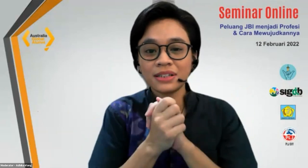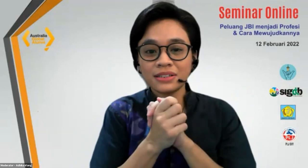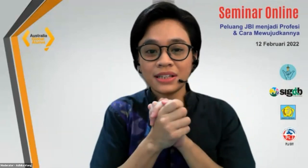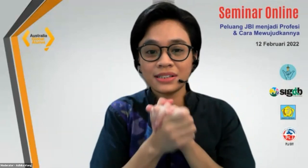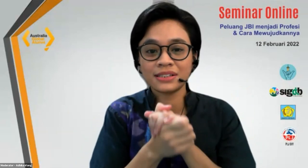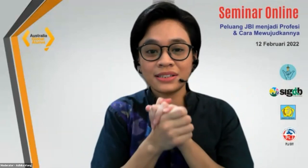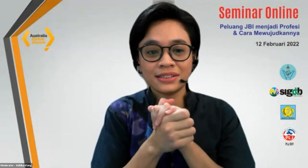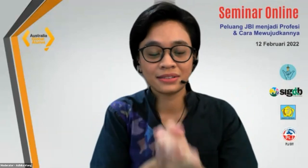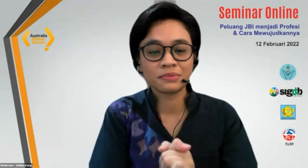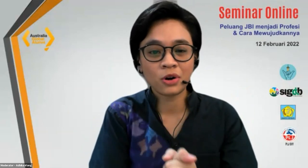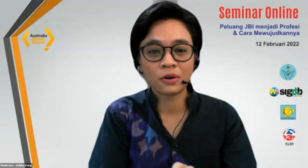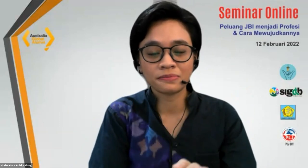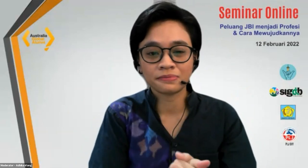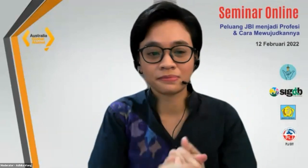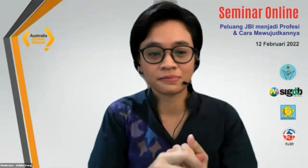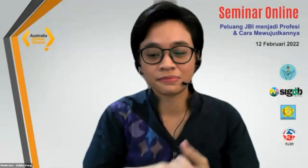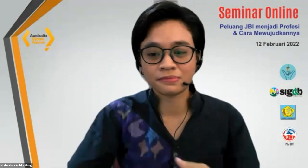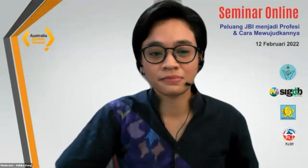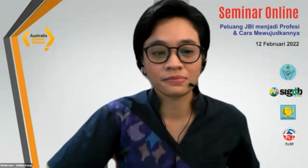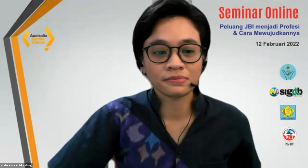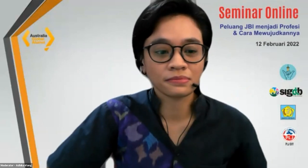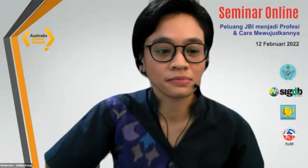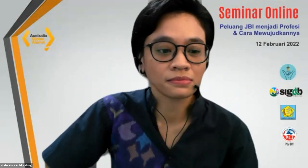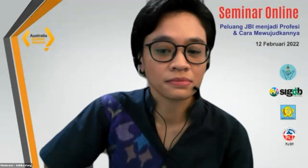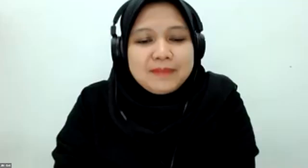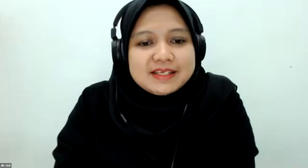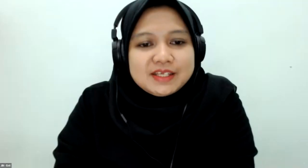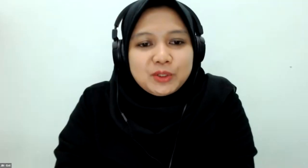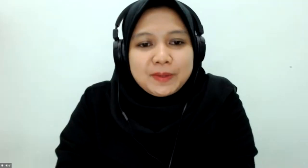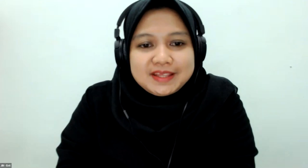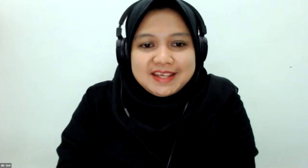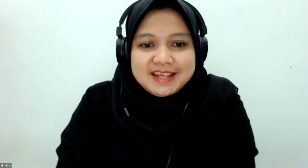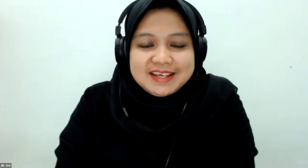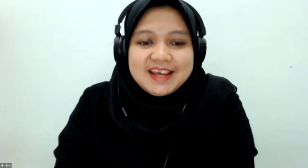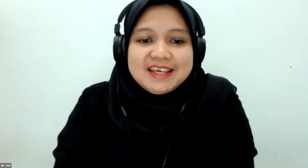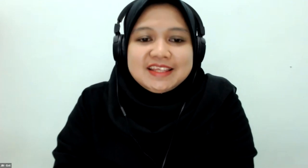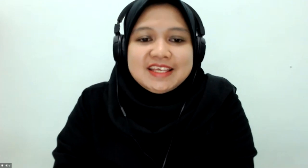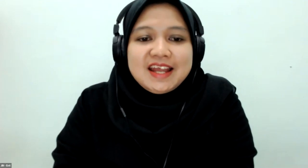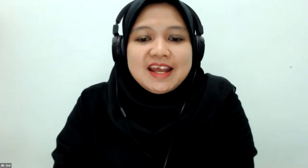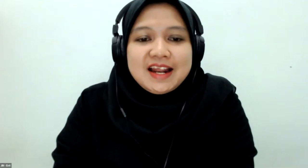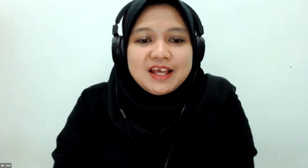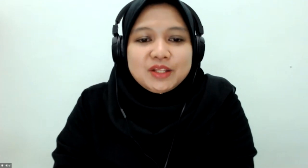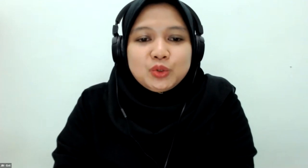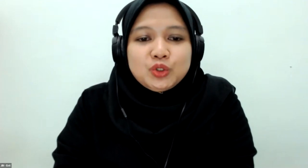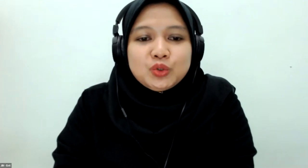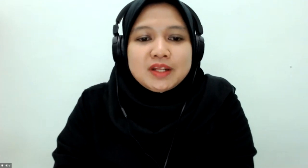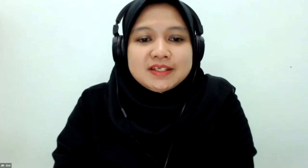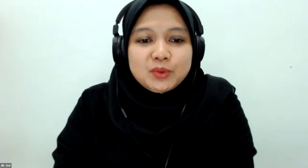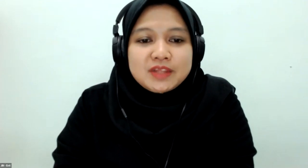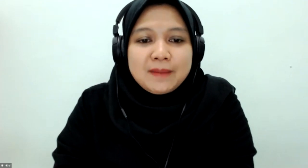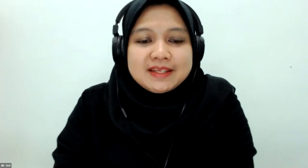Adit singkat padat khas mangga Baik terima kasih untuk pertanyaannya intinya adalah